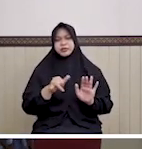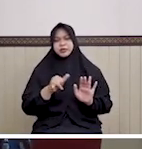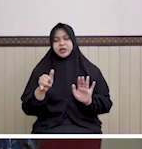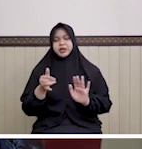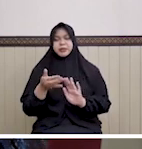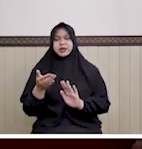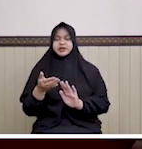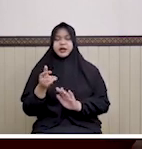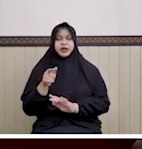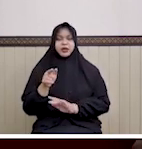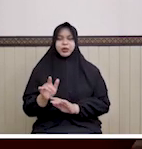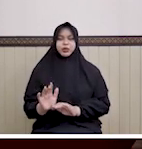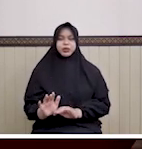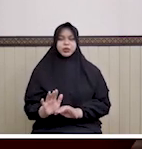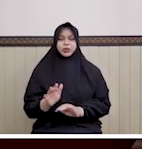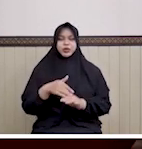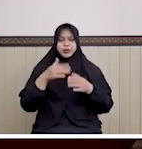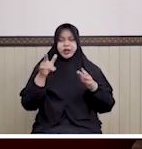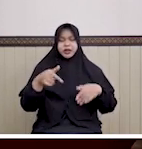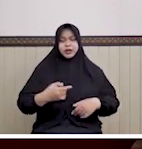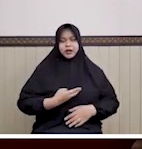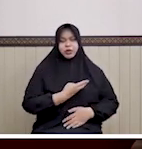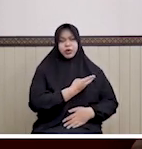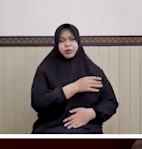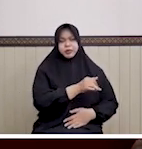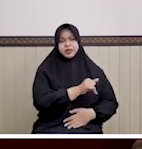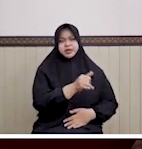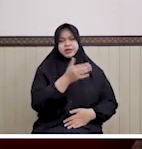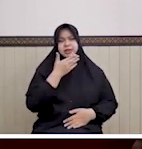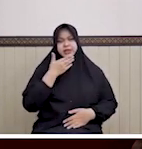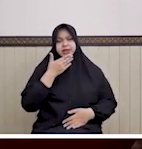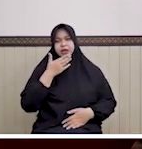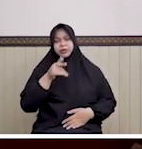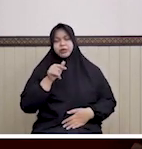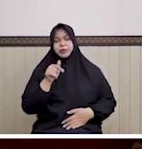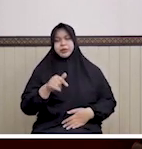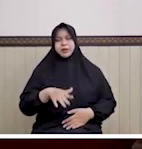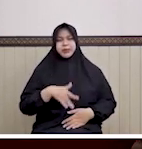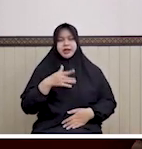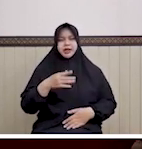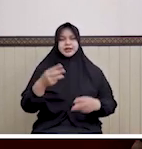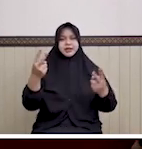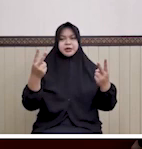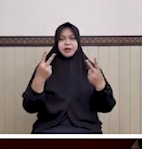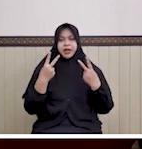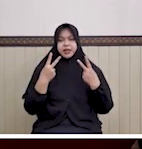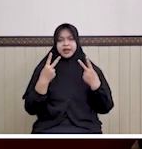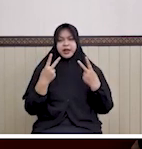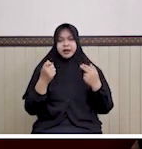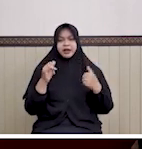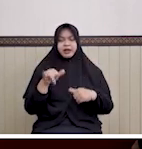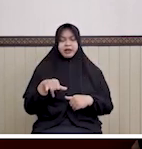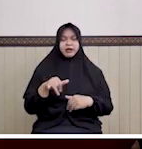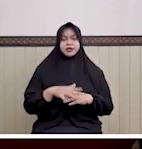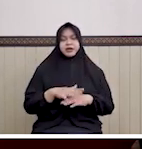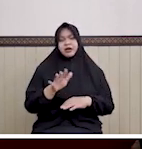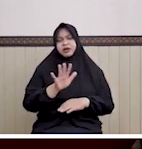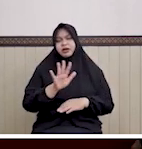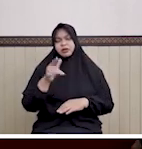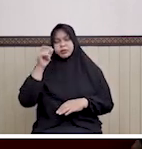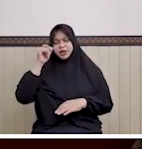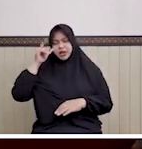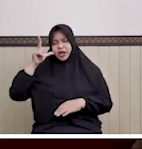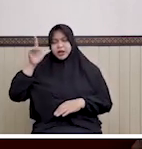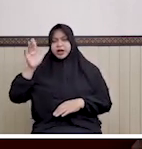yang tidak diinginkan kekerasan bagi korban itu sesederhana seperti dia merasa mendapatkan perhatian Sebenarnya ya tidak